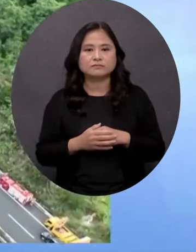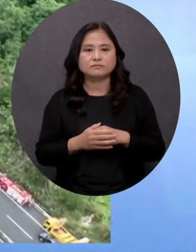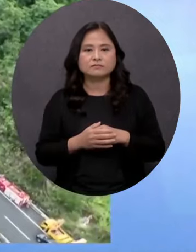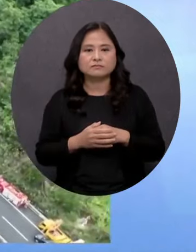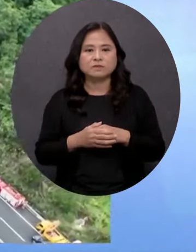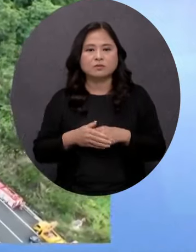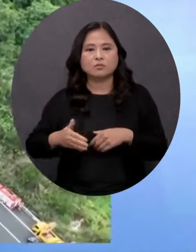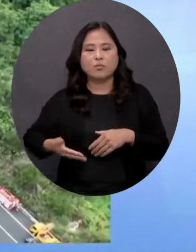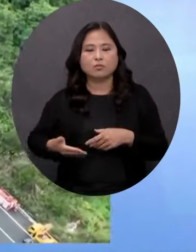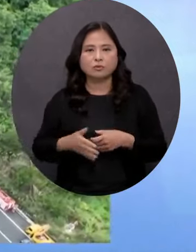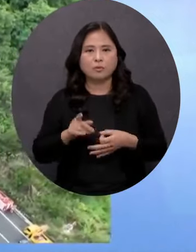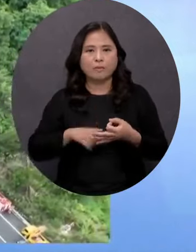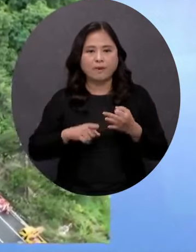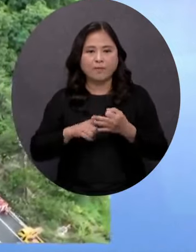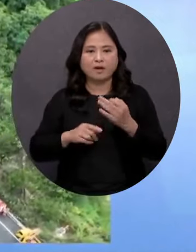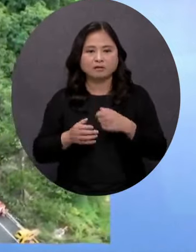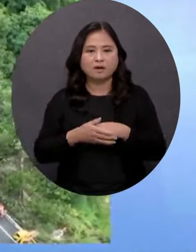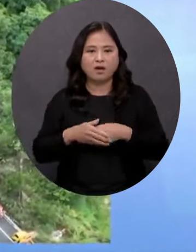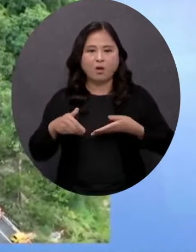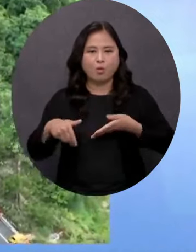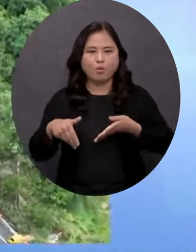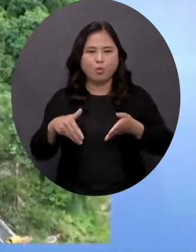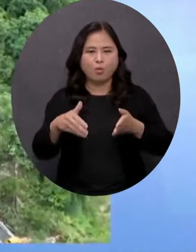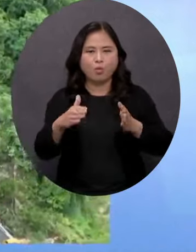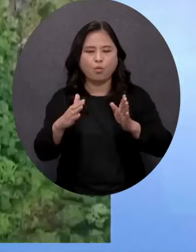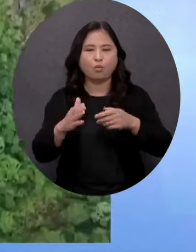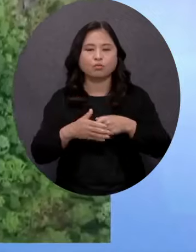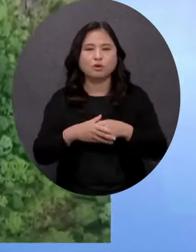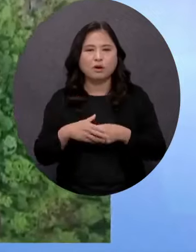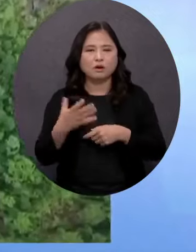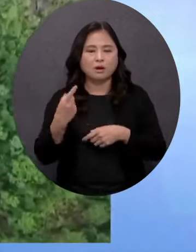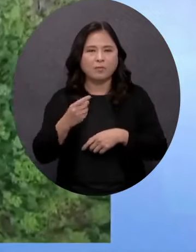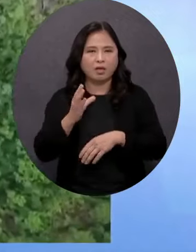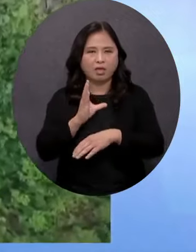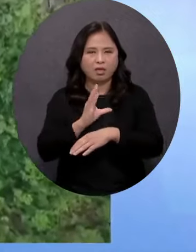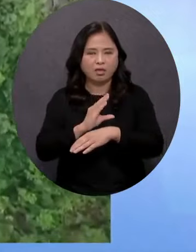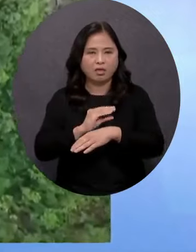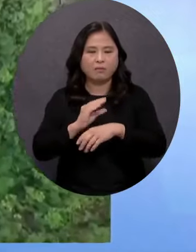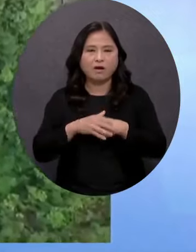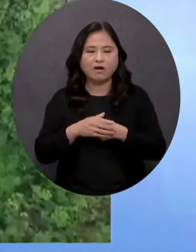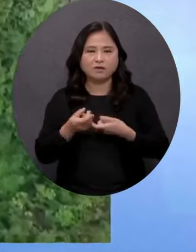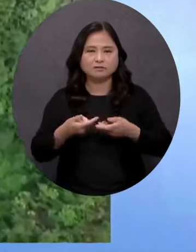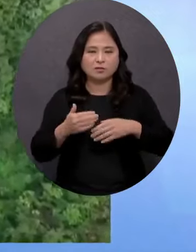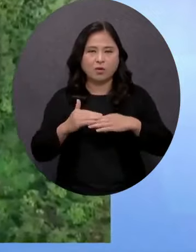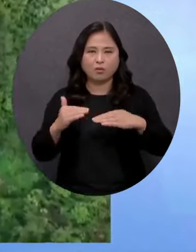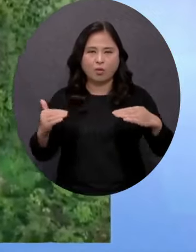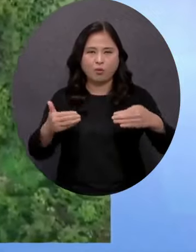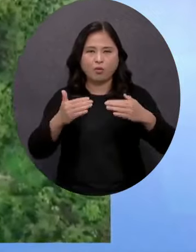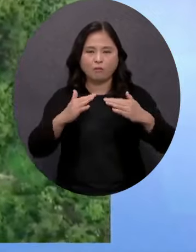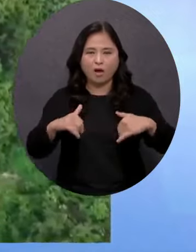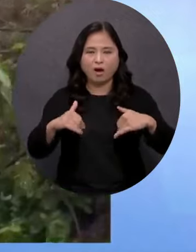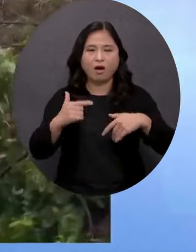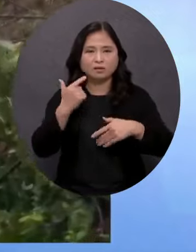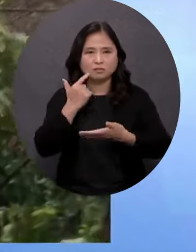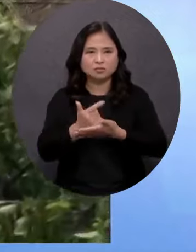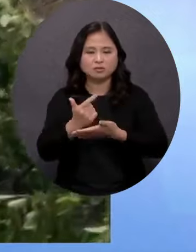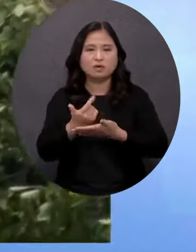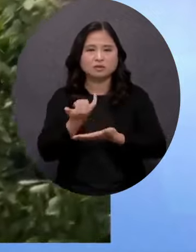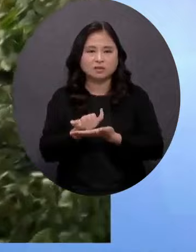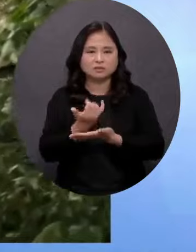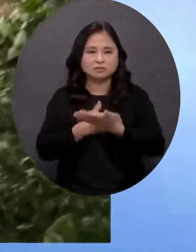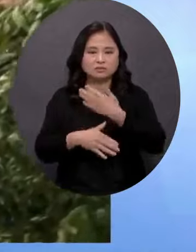广东梅州市梅大高速茶阳路段昨日凌晨发生塌方灾害，造成严重死伤，现场搜